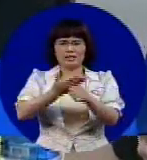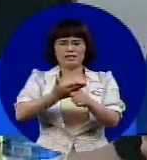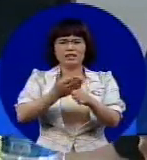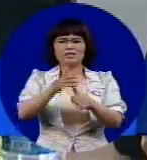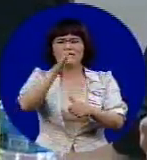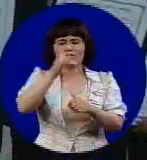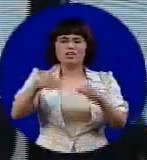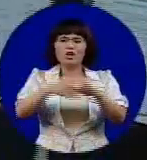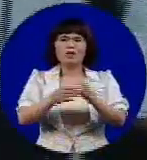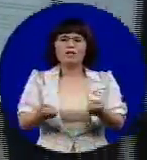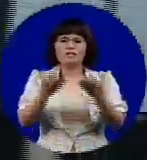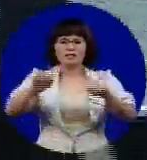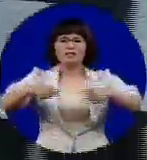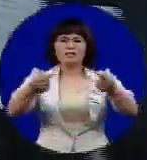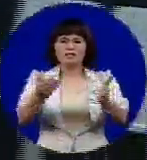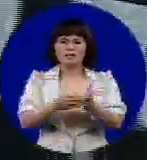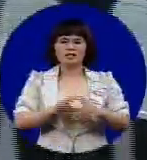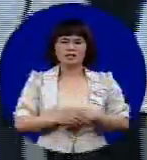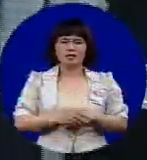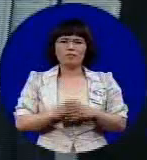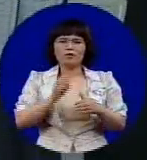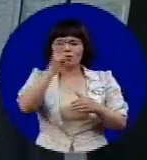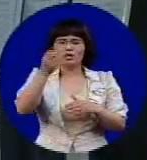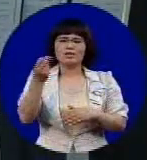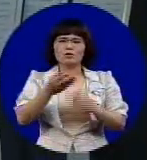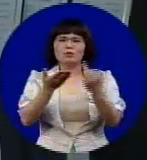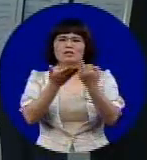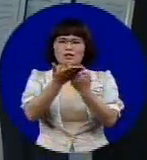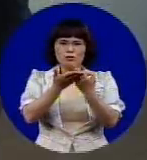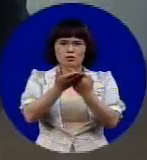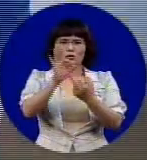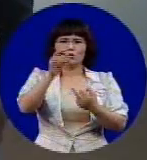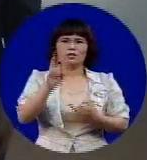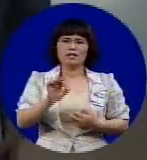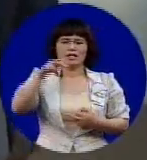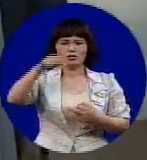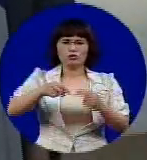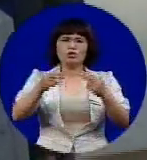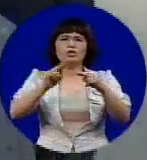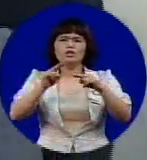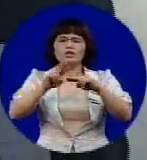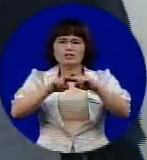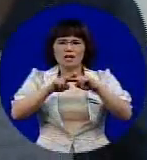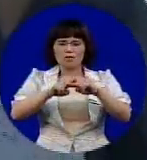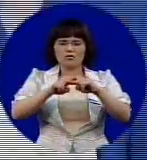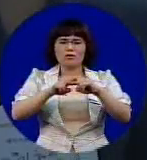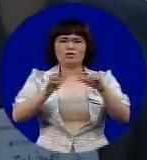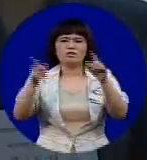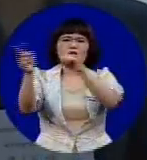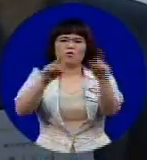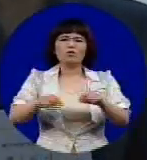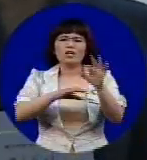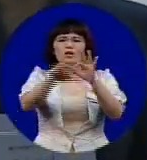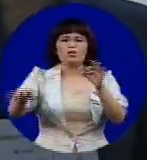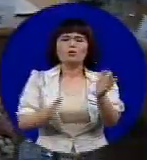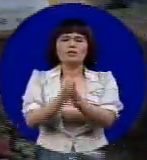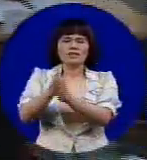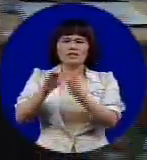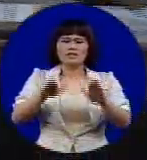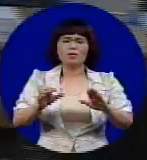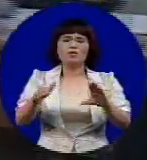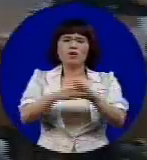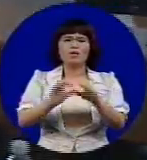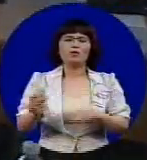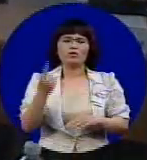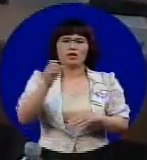시장이 안양시에서 열린 협약식에 참석했습니다. 우리시를 비롯해 제주도, 양주, 창원시 등 전국 10곳의 지자체는